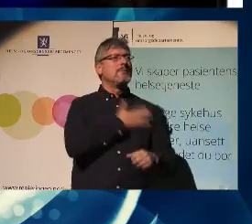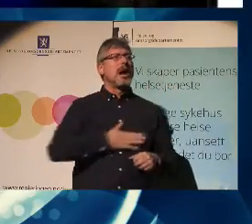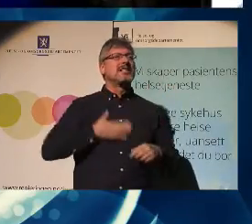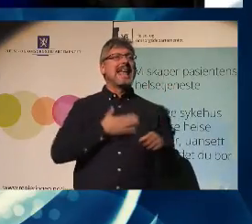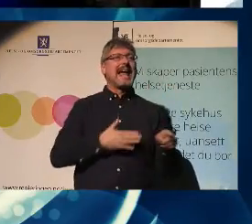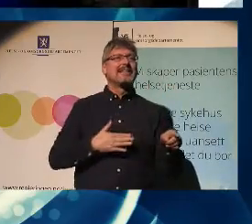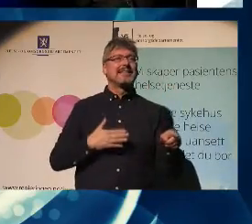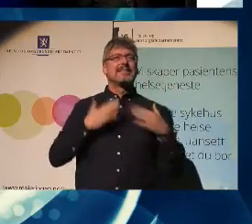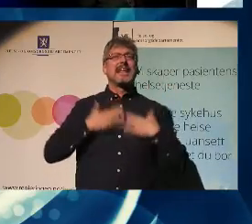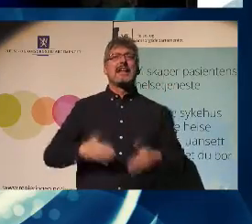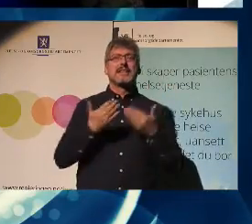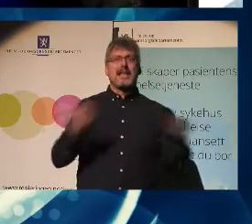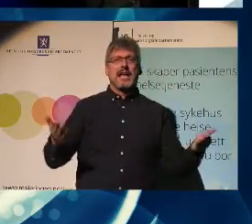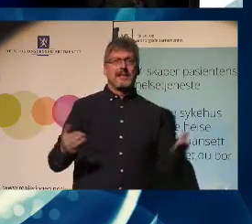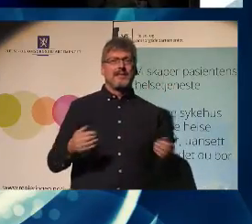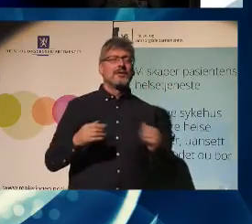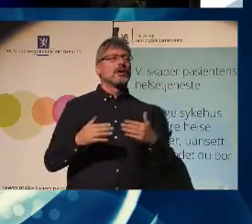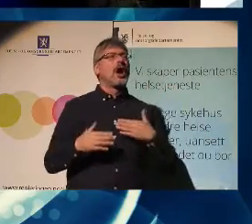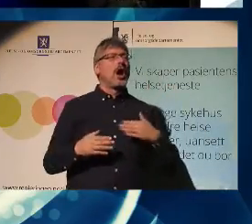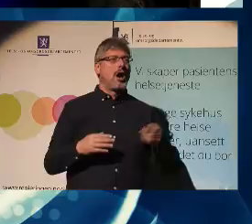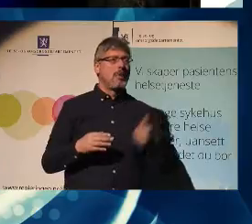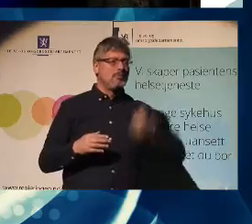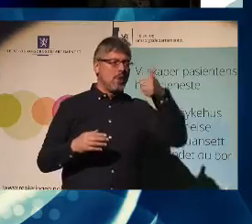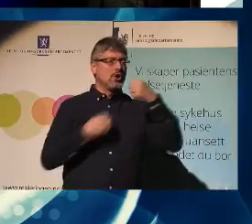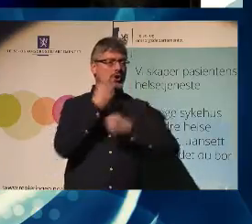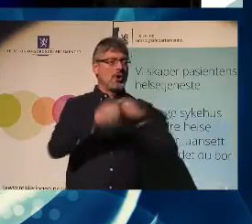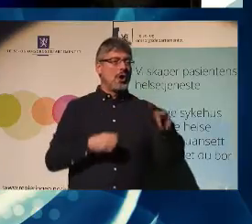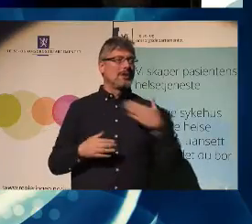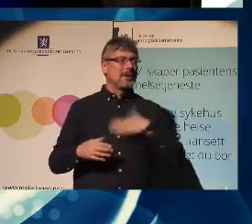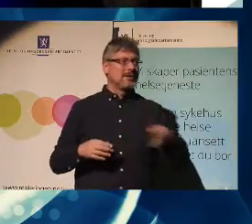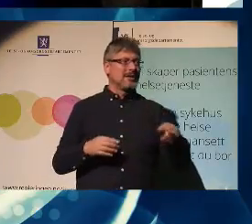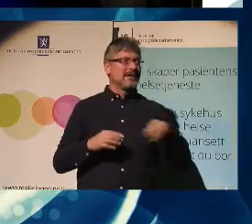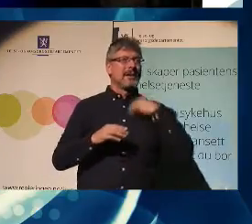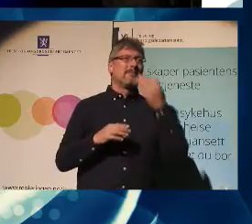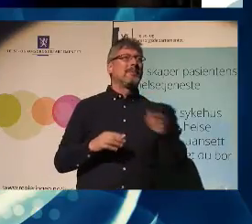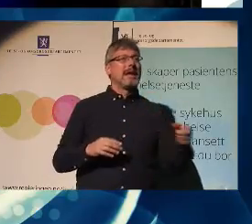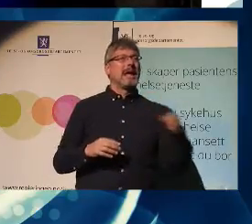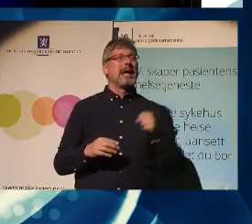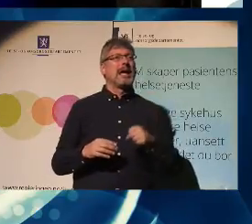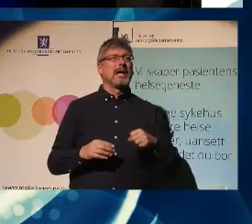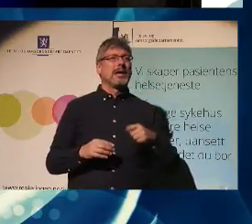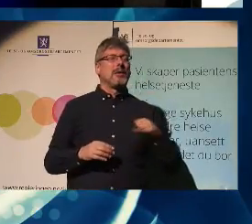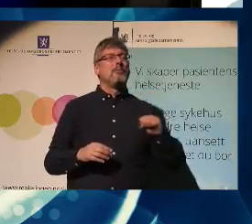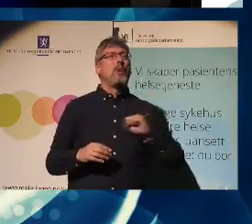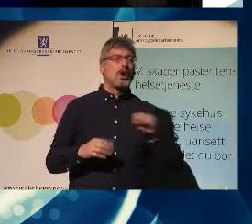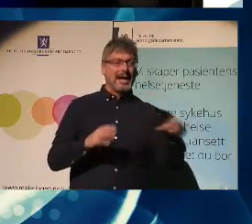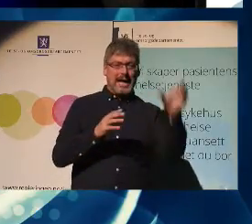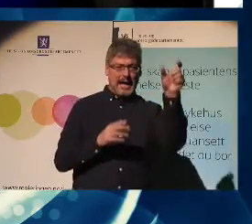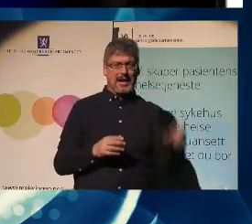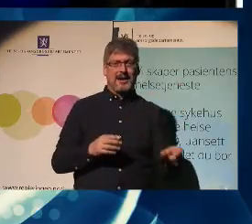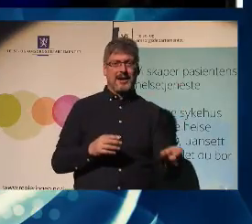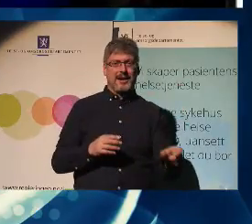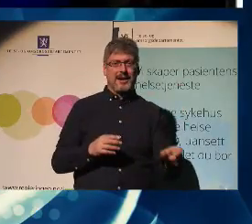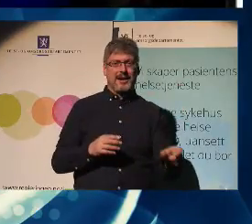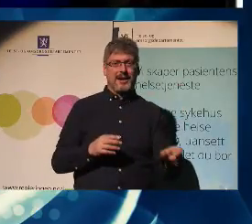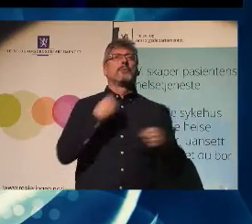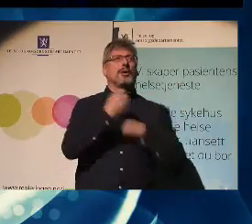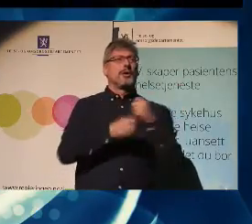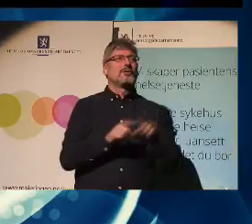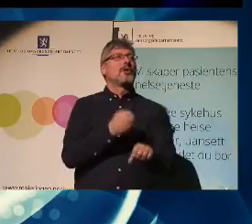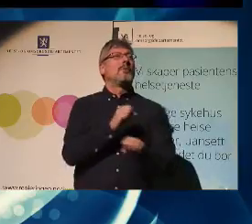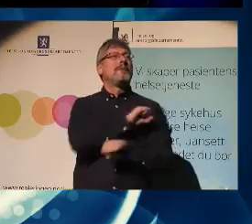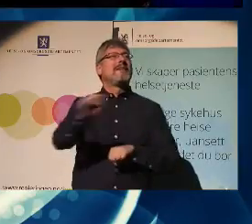helsetjeneste. Så skal man myndiggjøre pasienten, skal man gi plass til pasienten, eller borgeren, ettersom hvor man jobber. Og man skal gjøre sånn som vernepleierne